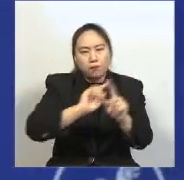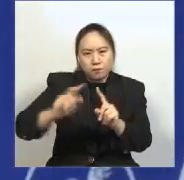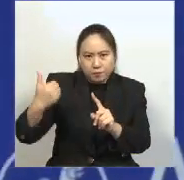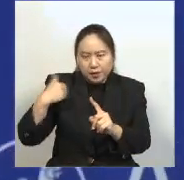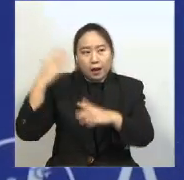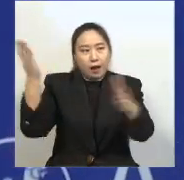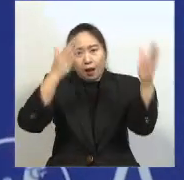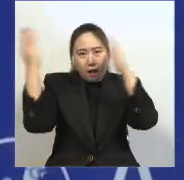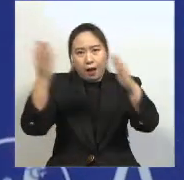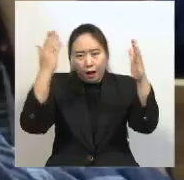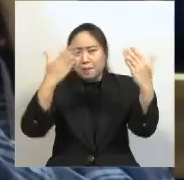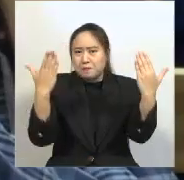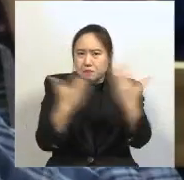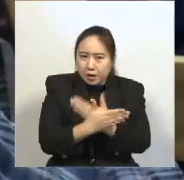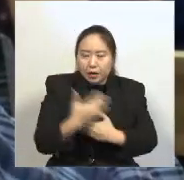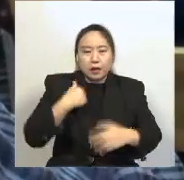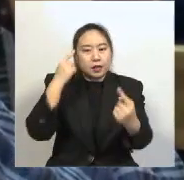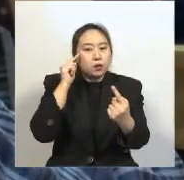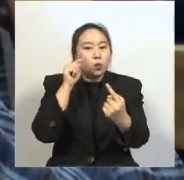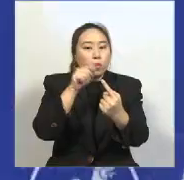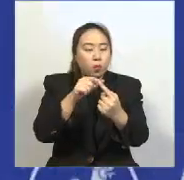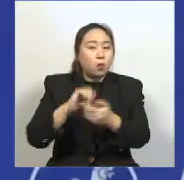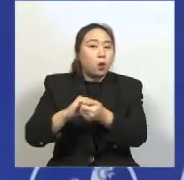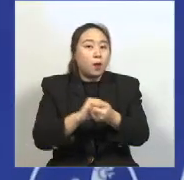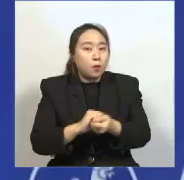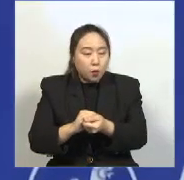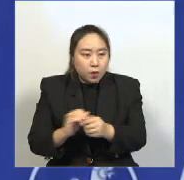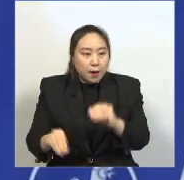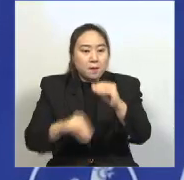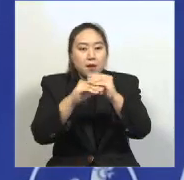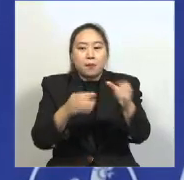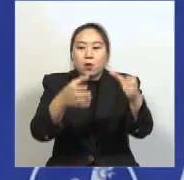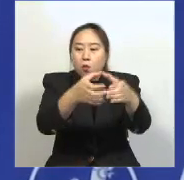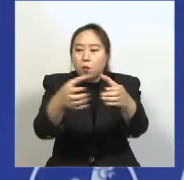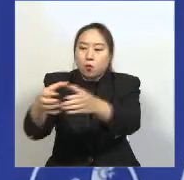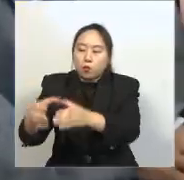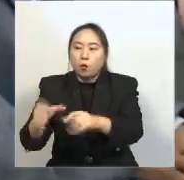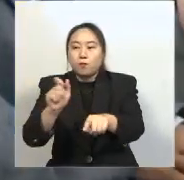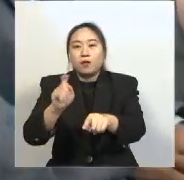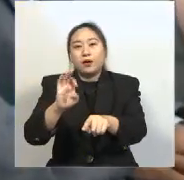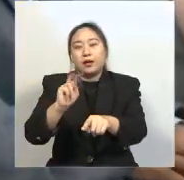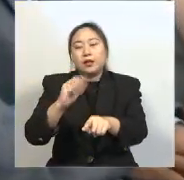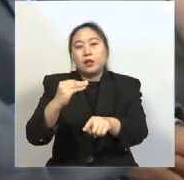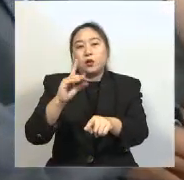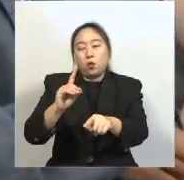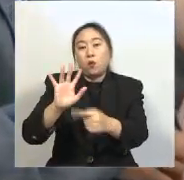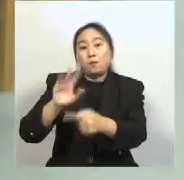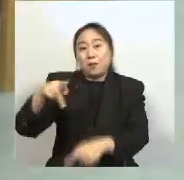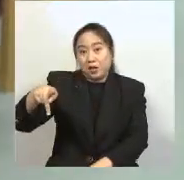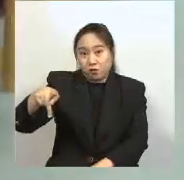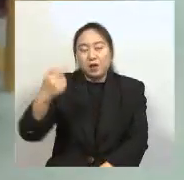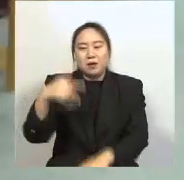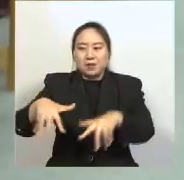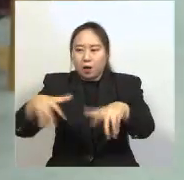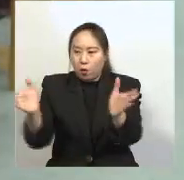ลงสภาพภูมิอากาศและมุ่งหวังในการขยายความร่วมมือไปยังกลุ่มอินโดแปซิฟิกที่มีประชากรรวมกันแล้วเกือบ 3,000 ล้านค